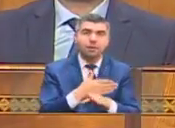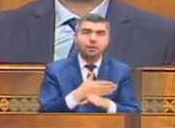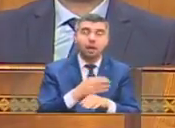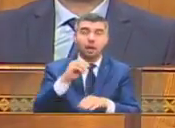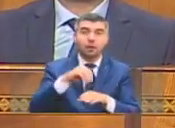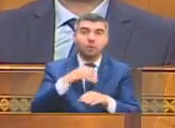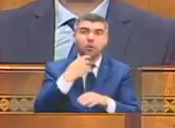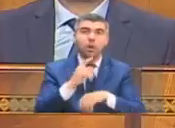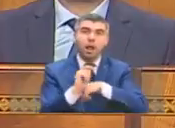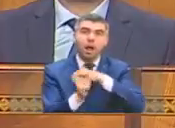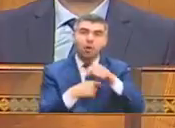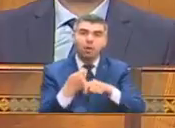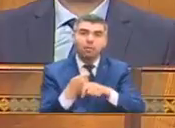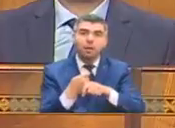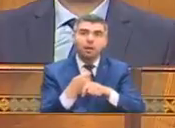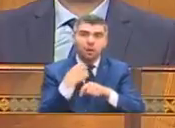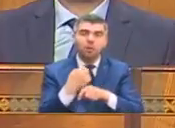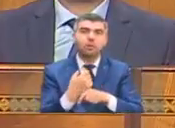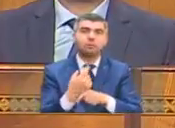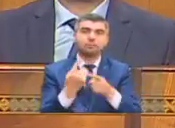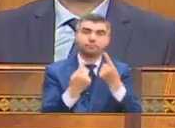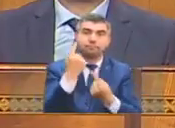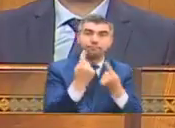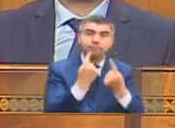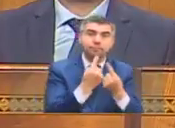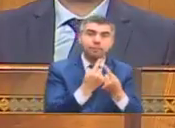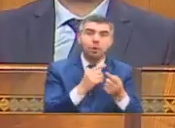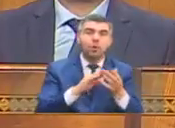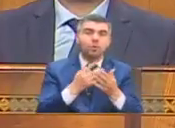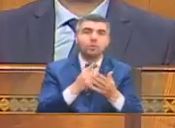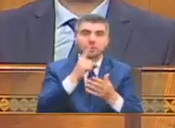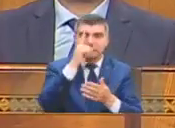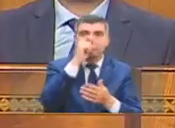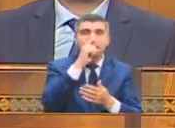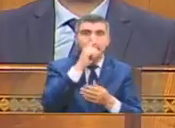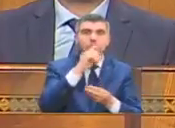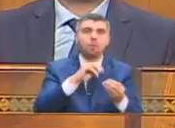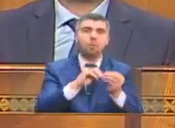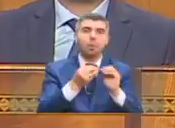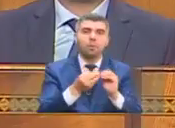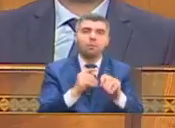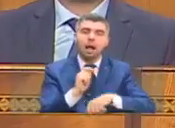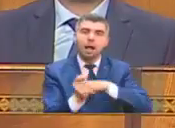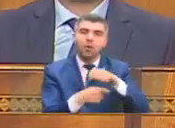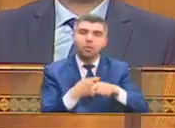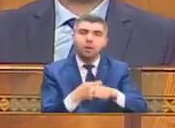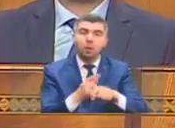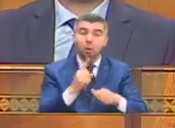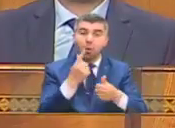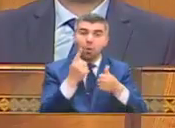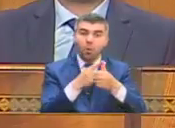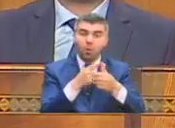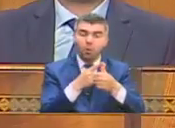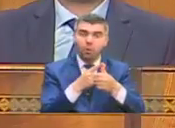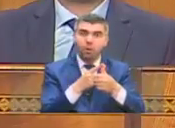في العالم القروي. لو أتيحت الفرصة للسادة النواب جميعا نتكلموا عن المعاناة ديال العالم القروي، ولكن خاصة ديال النقاط. النقطة الأولى